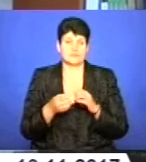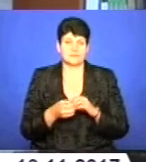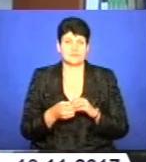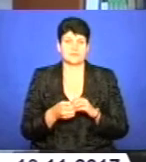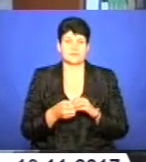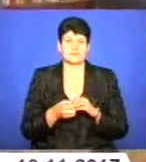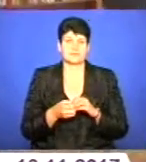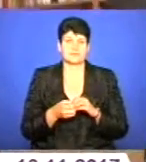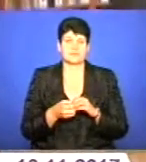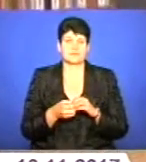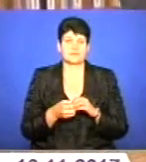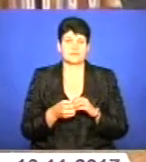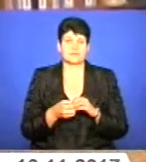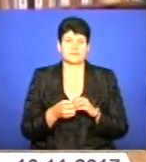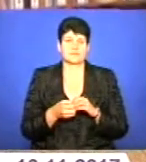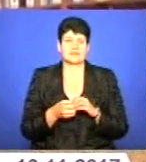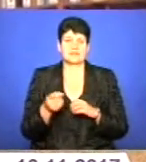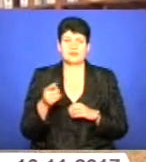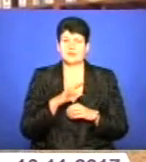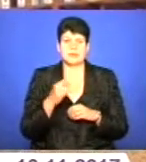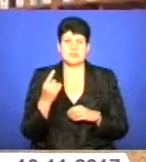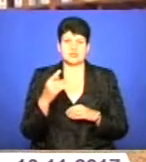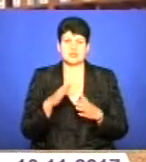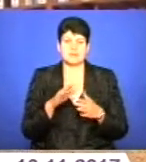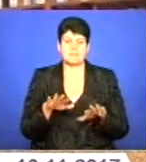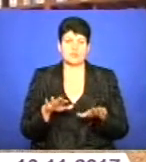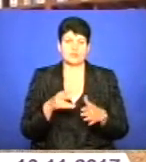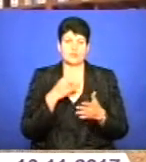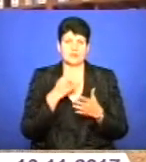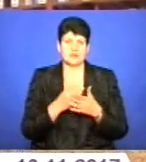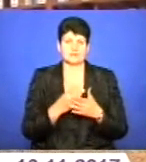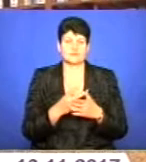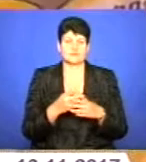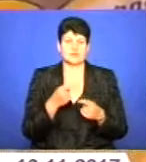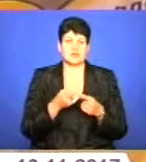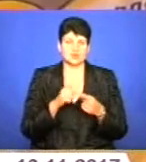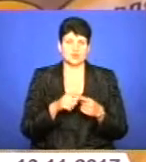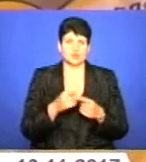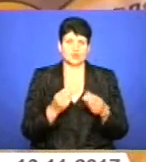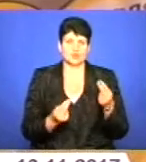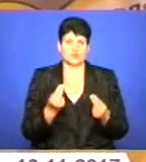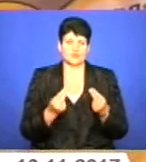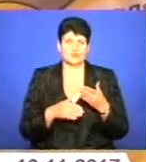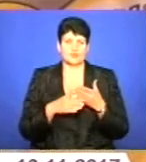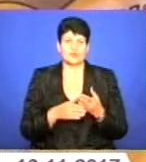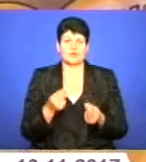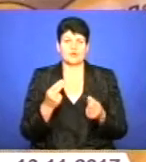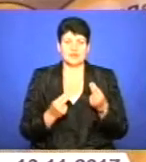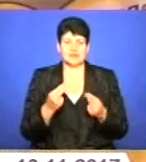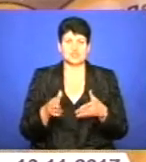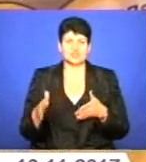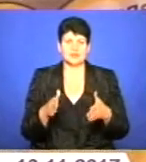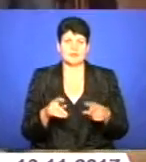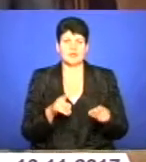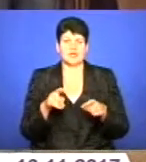переміщених осіб, власне. Тернопіль не перше місто, в якому презентували переселенську блуканину. За допомогою гри шлях переселенця вже пройшли